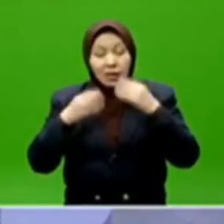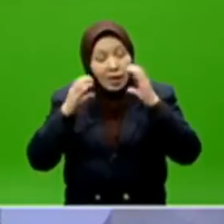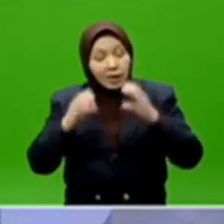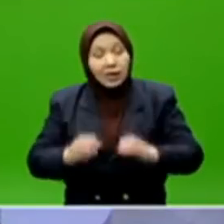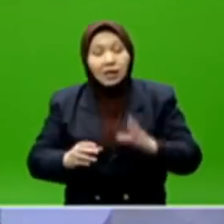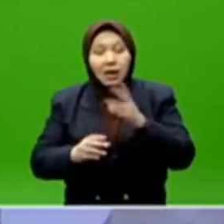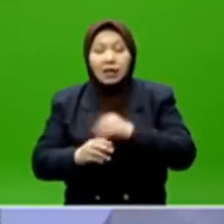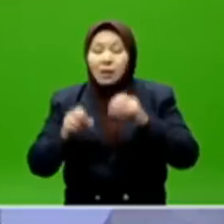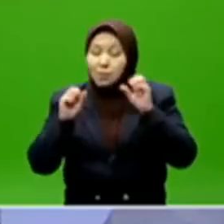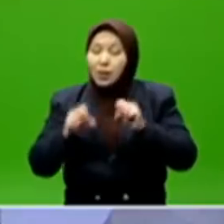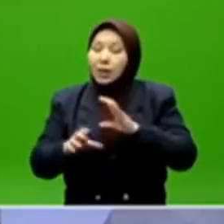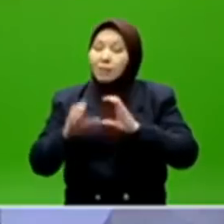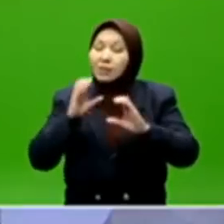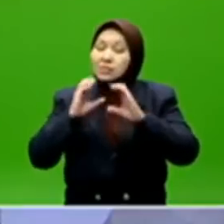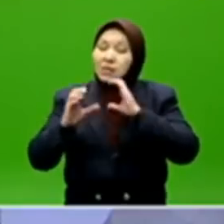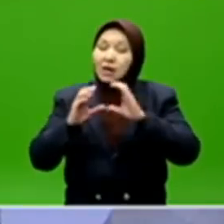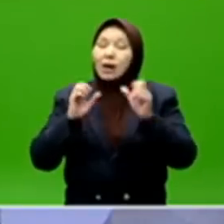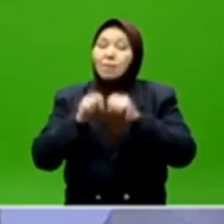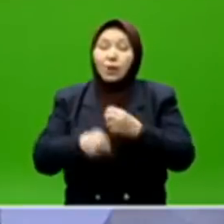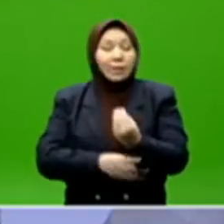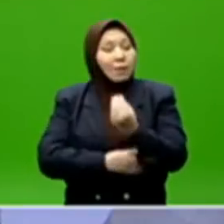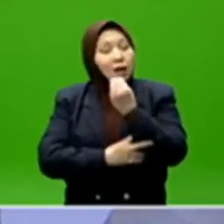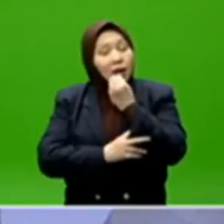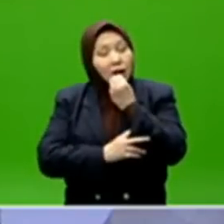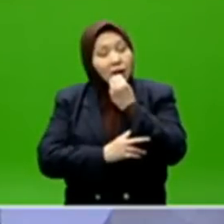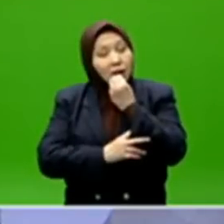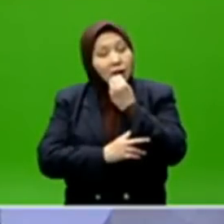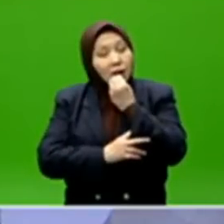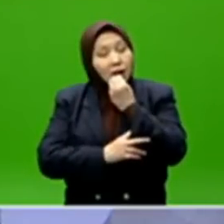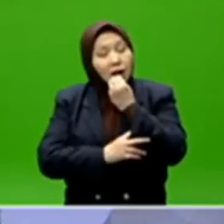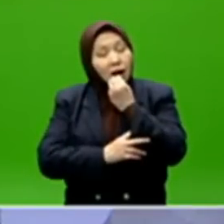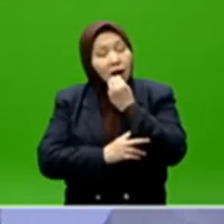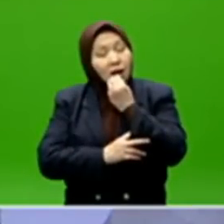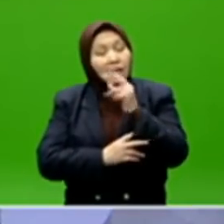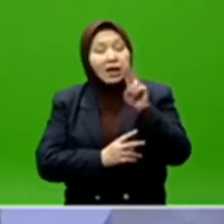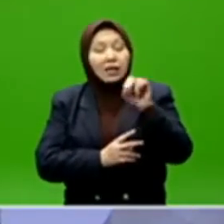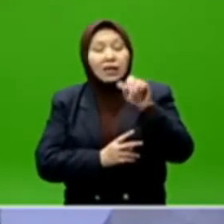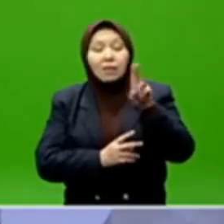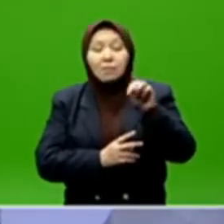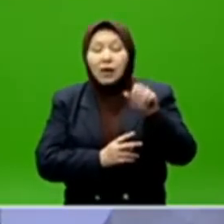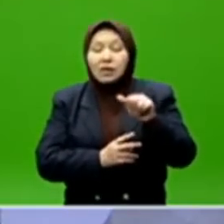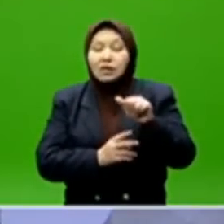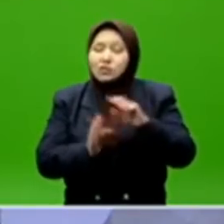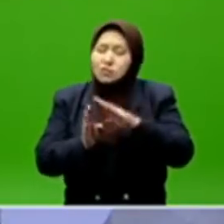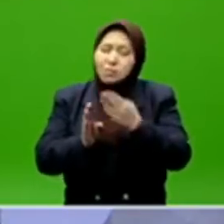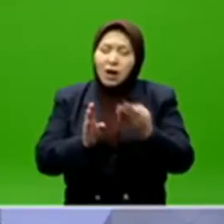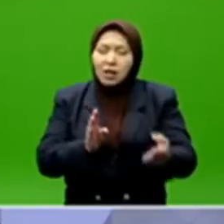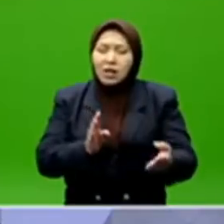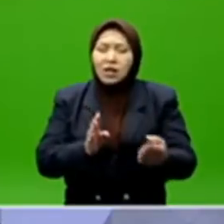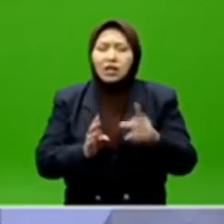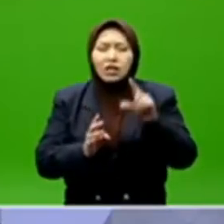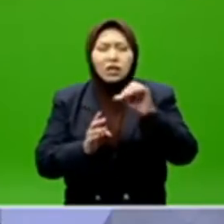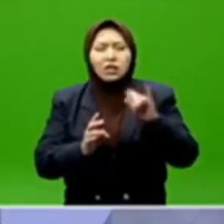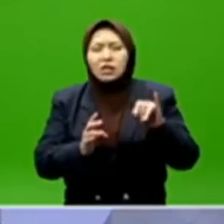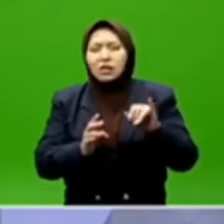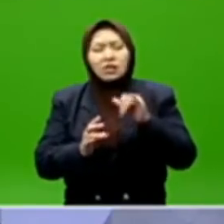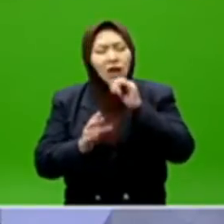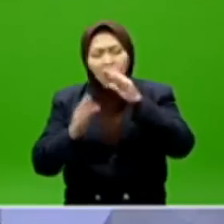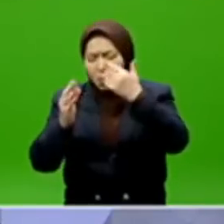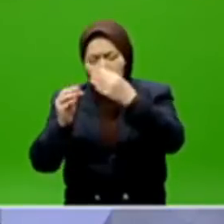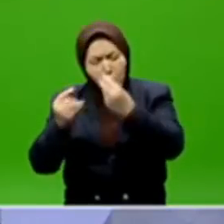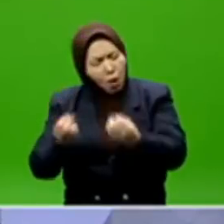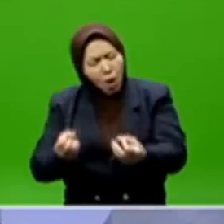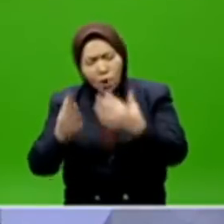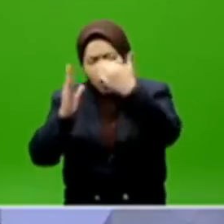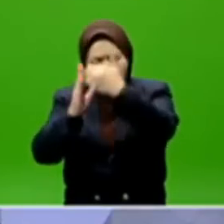dan boleh bercakap, boleh makan. Dan nikmat di sebalik gigi ni apa? Ha, kita boleh senaraikan ustaz ni. Tak habis-habis. Belum